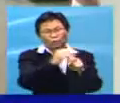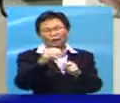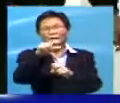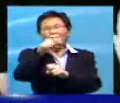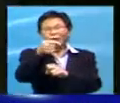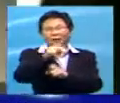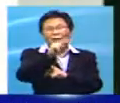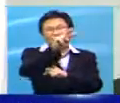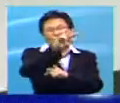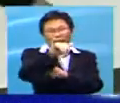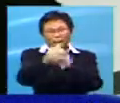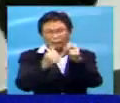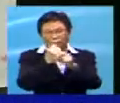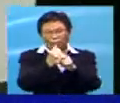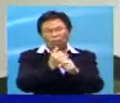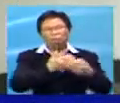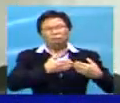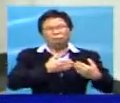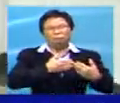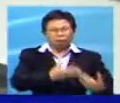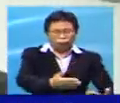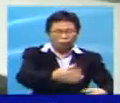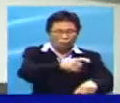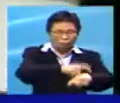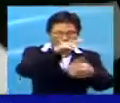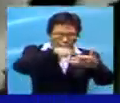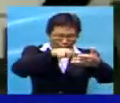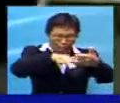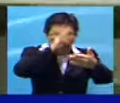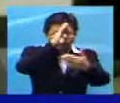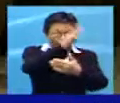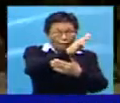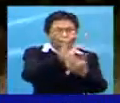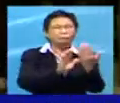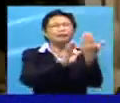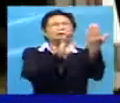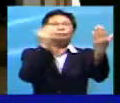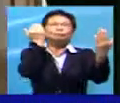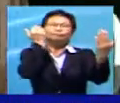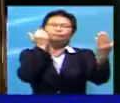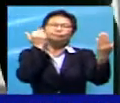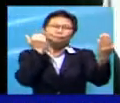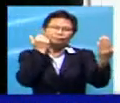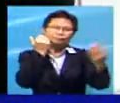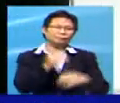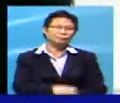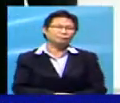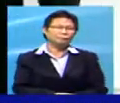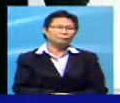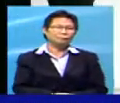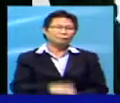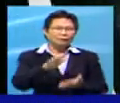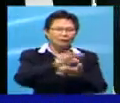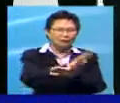Win Hon, 26 tahun membuat pengakuan itu sebaik pertuduhan dibacakan di hadapan Majistret Karudin Anha Mahmud. Mengikut